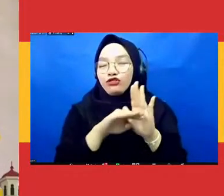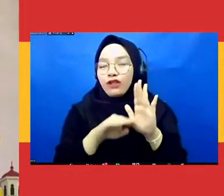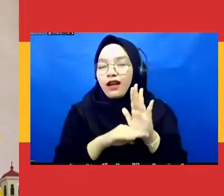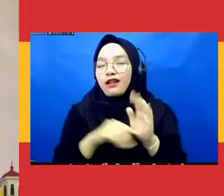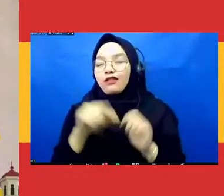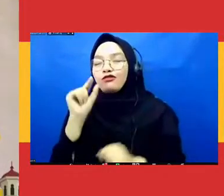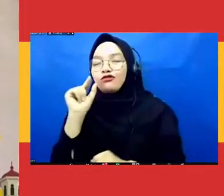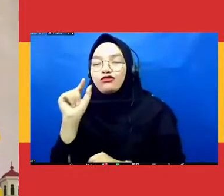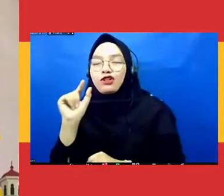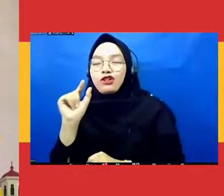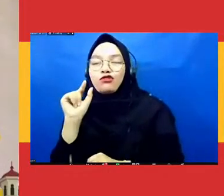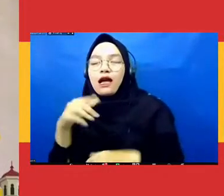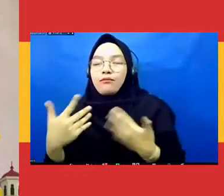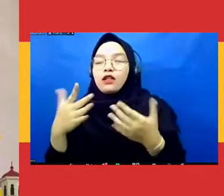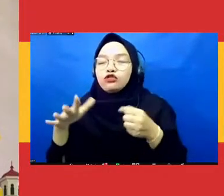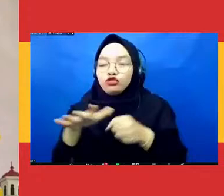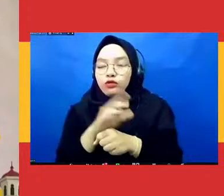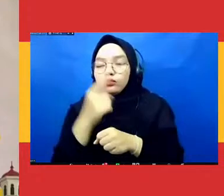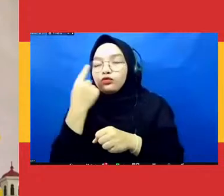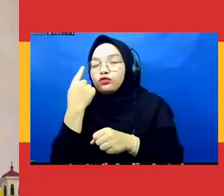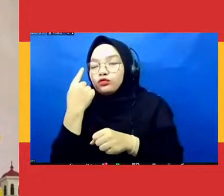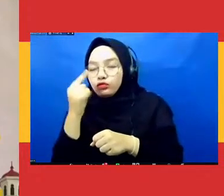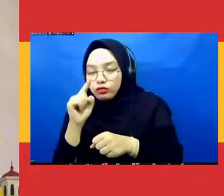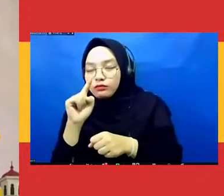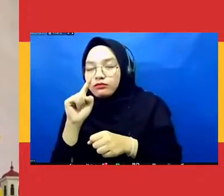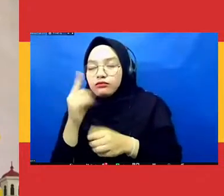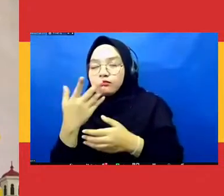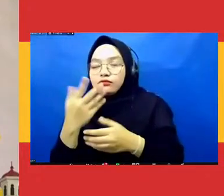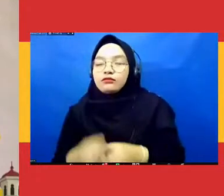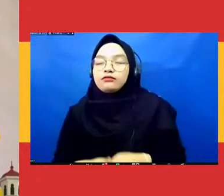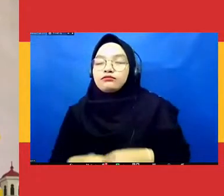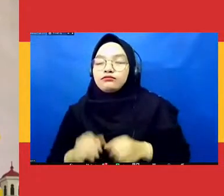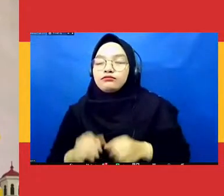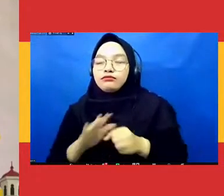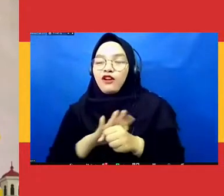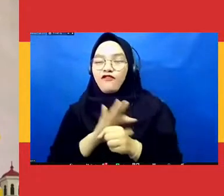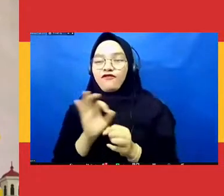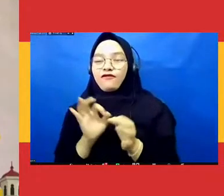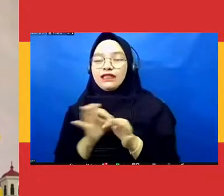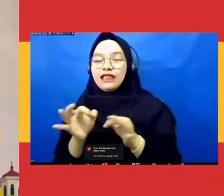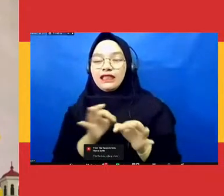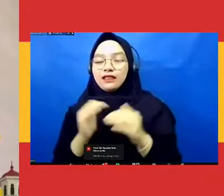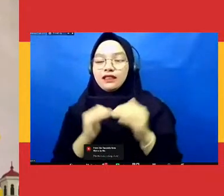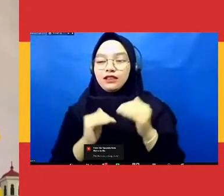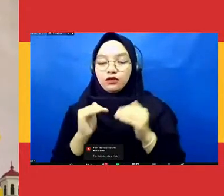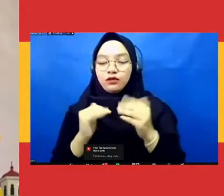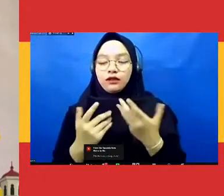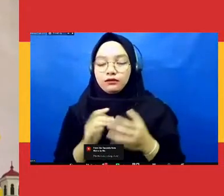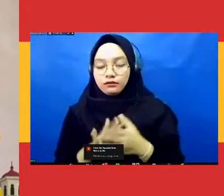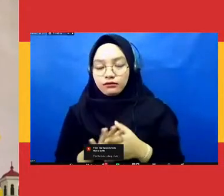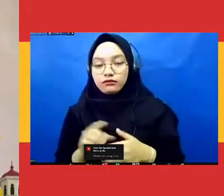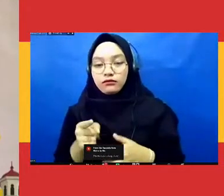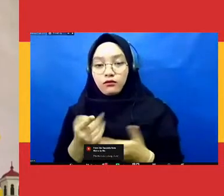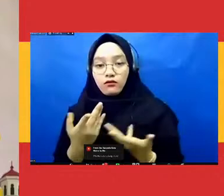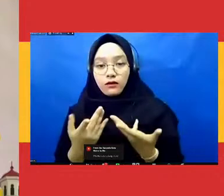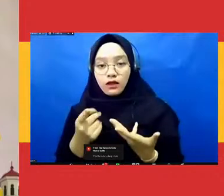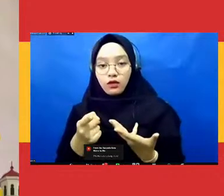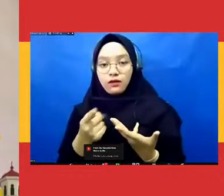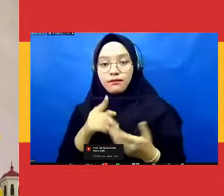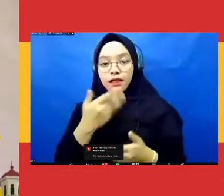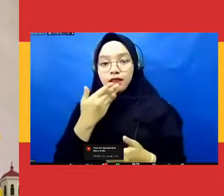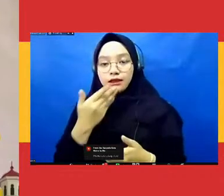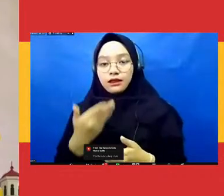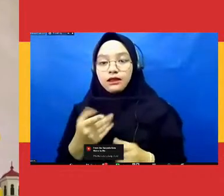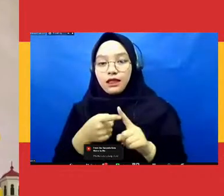memfasilitasi partisipasinya. Demikian satu pertanyaan dari Ibu Ina yang ditujukan